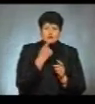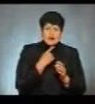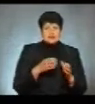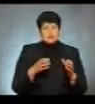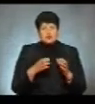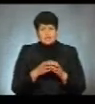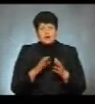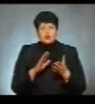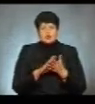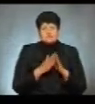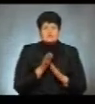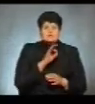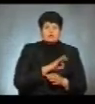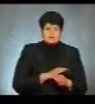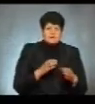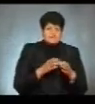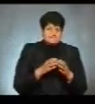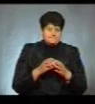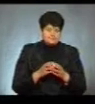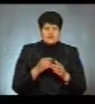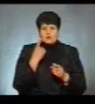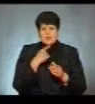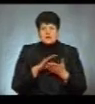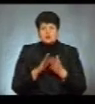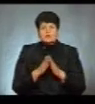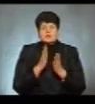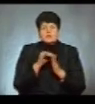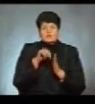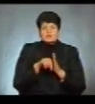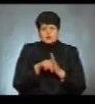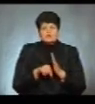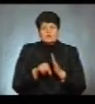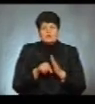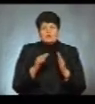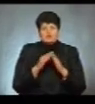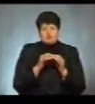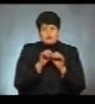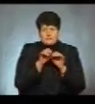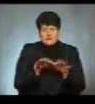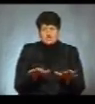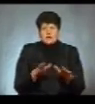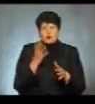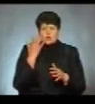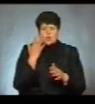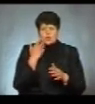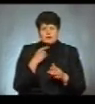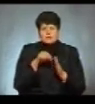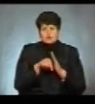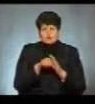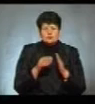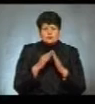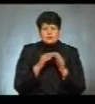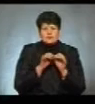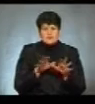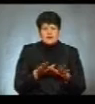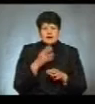договір, колективний споживач. Індивідуальний договір є з внутрішньобудинковою мережею, тобто коли внутрішньобудинкові мережі гарячого